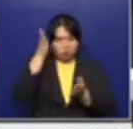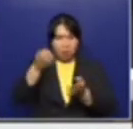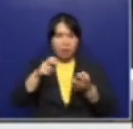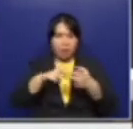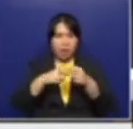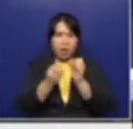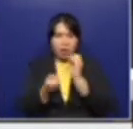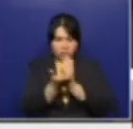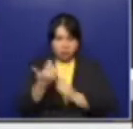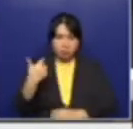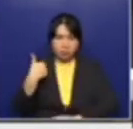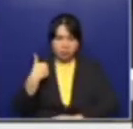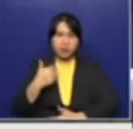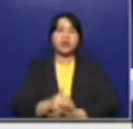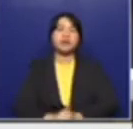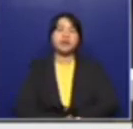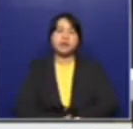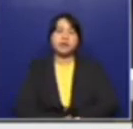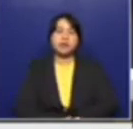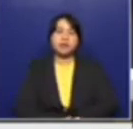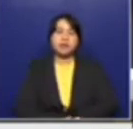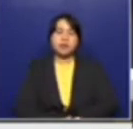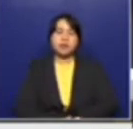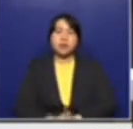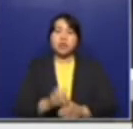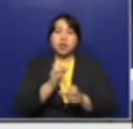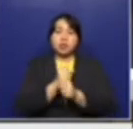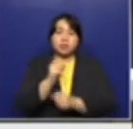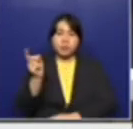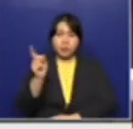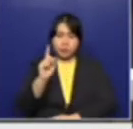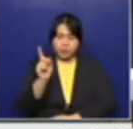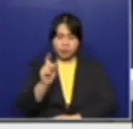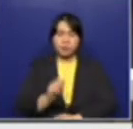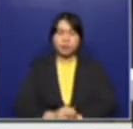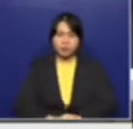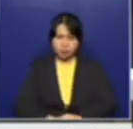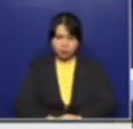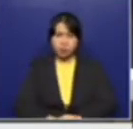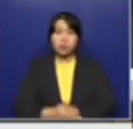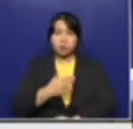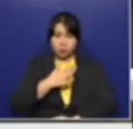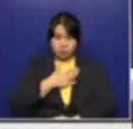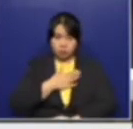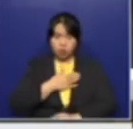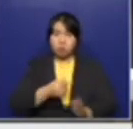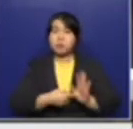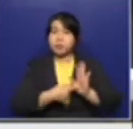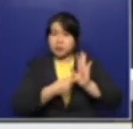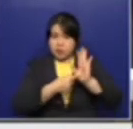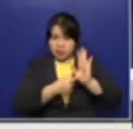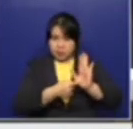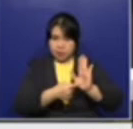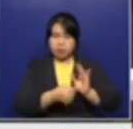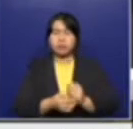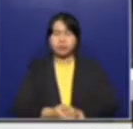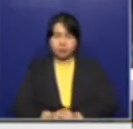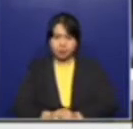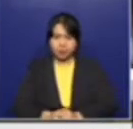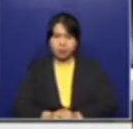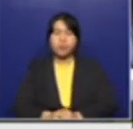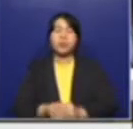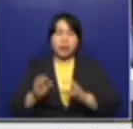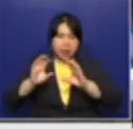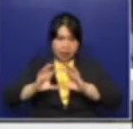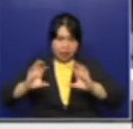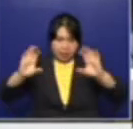ไปแปลความโดยรวมว่ายัตติของผมนั้นเห็นว่าควรให้รัฐบา